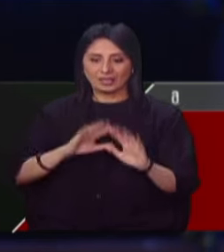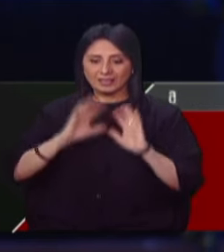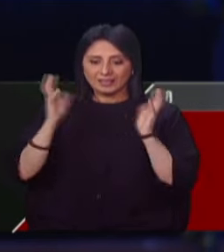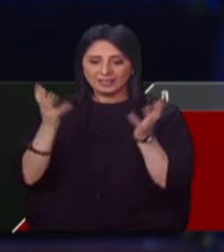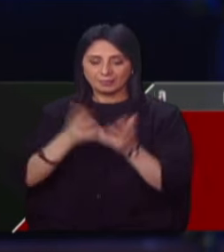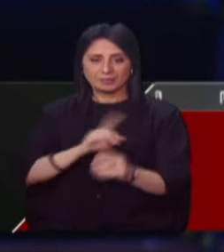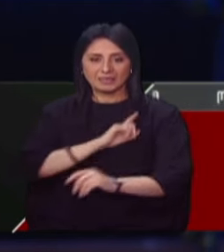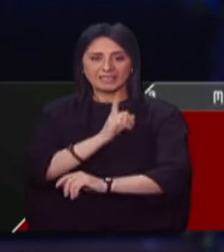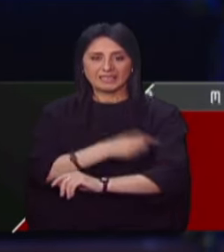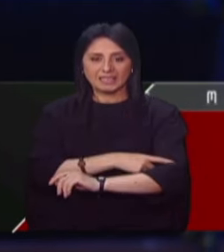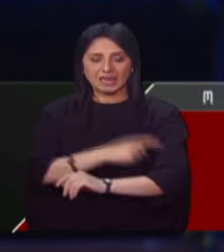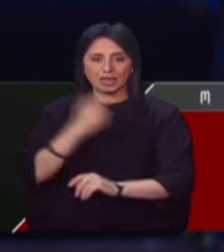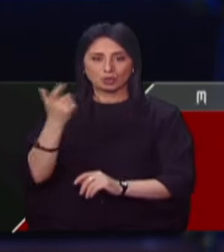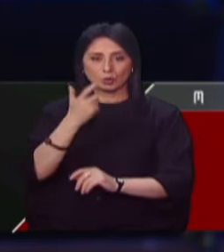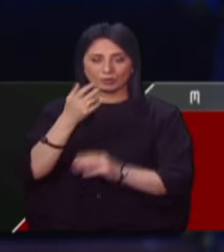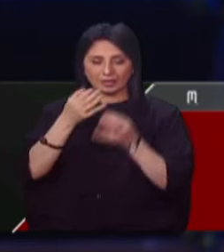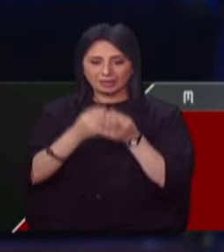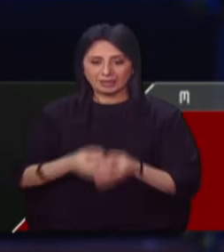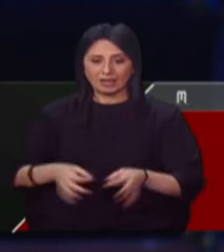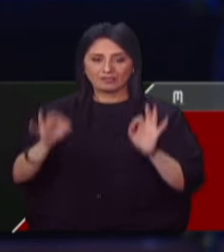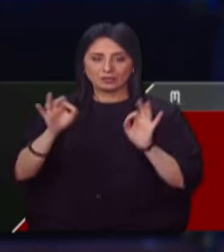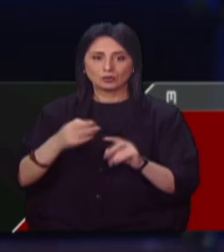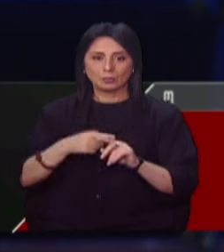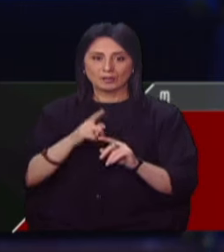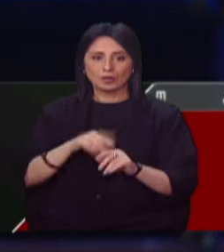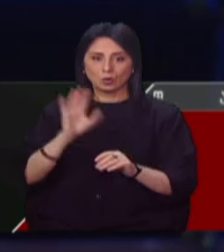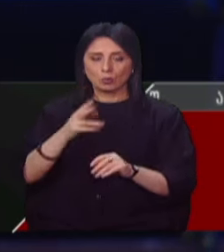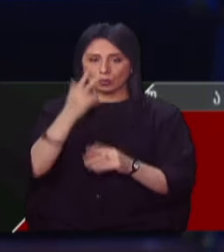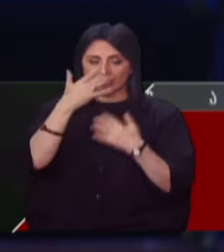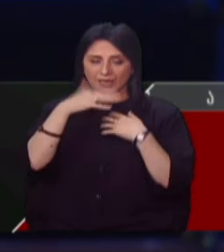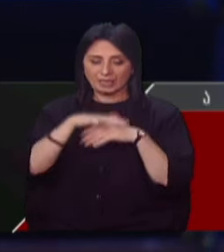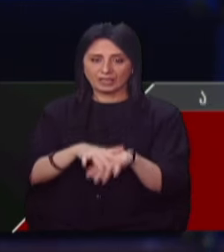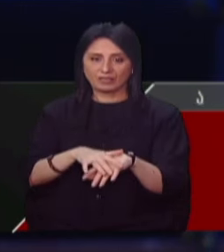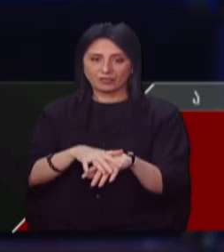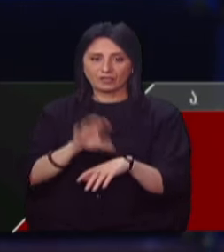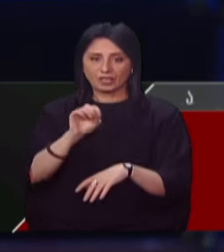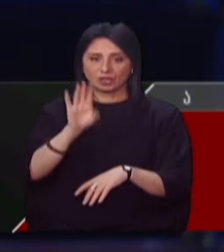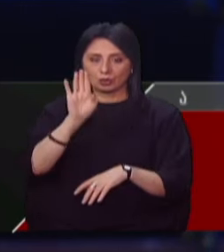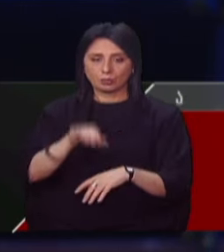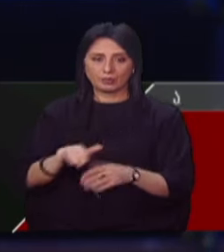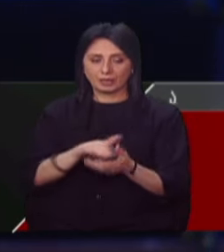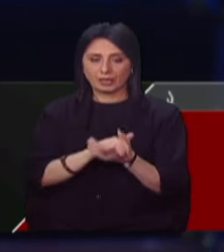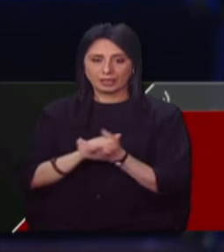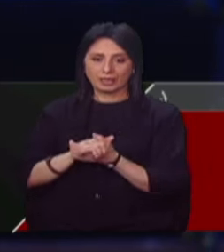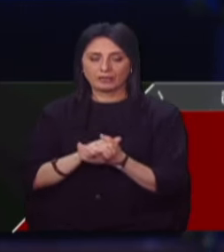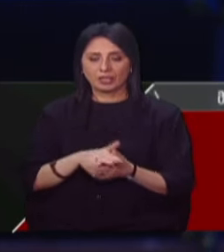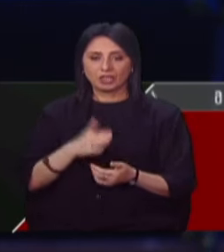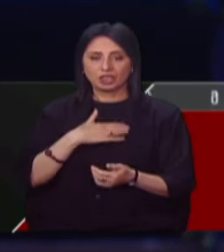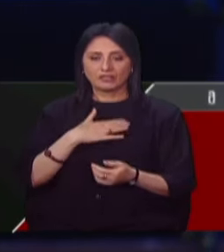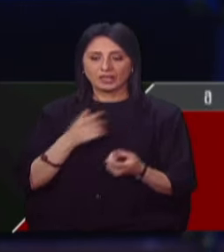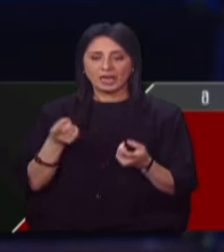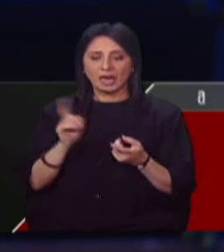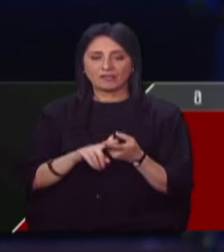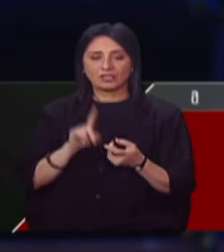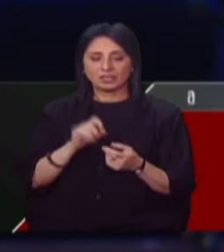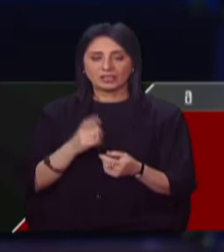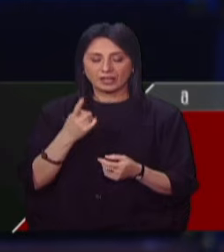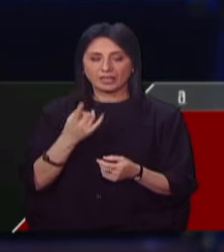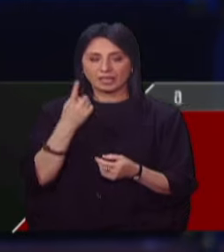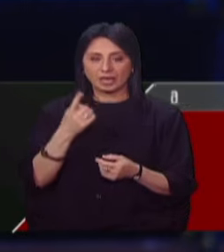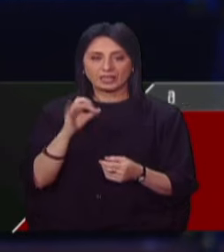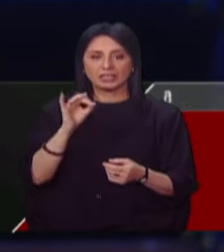უფრო ძლიერი, უფრო სუვერენული, უფრო გავლენიანი, უფრო ინტეგრირებული და კიდევ უფრო ერთიანი. ჩვენ ჩვენი კავშირისთვის კიდევ